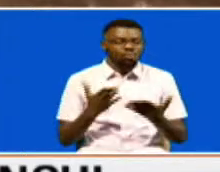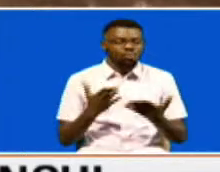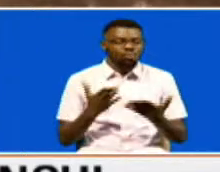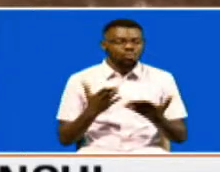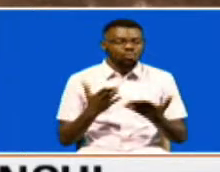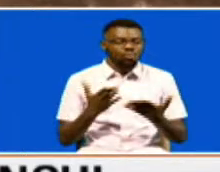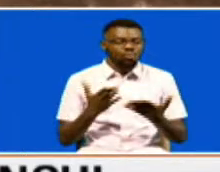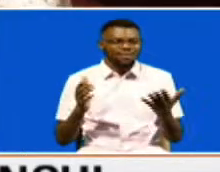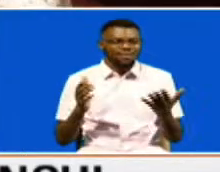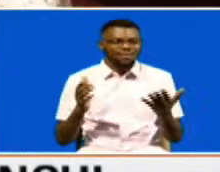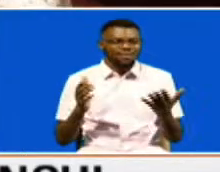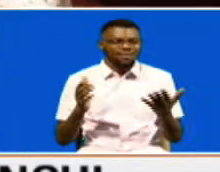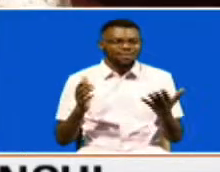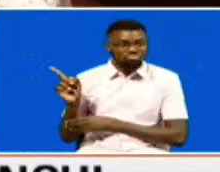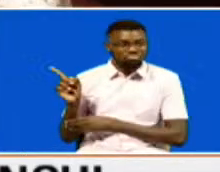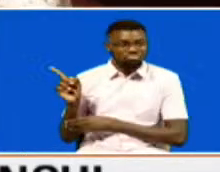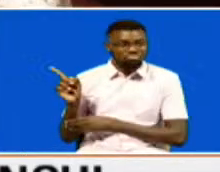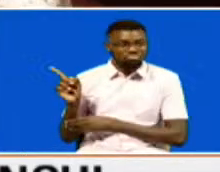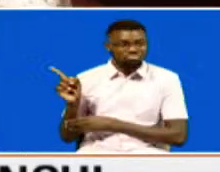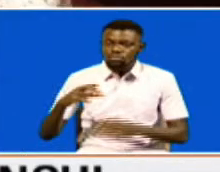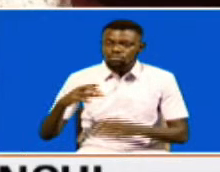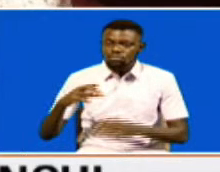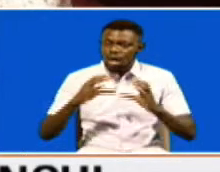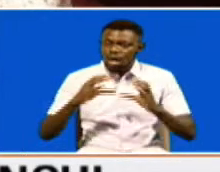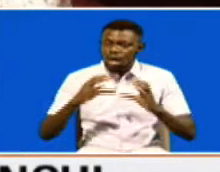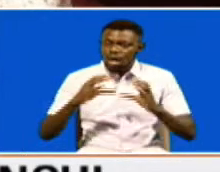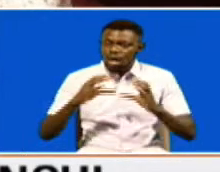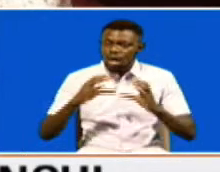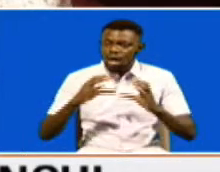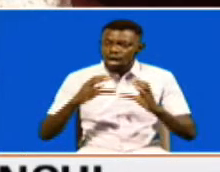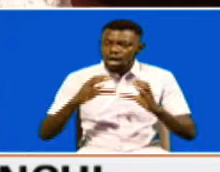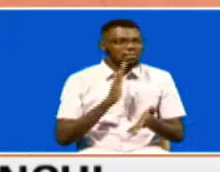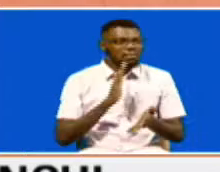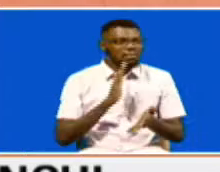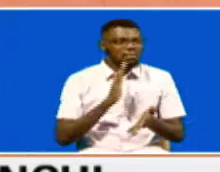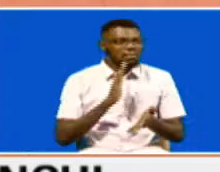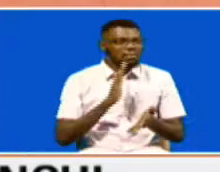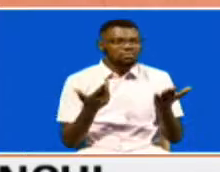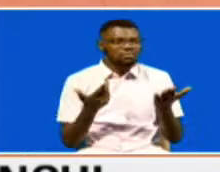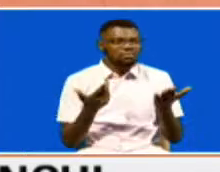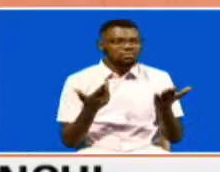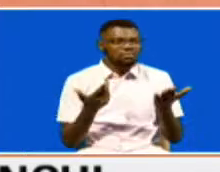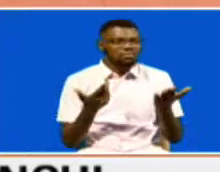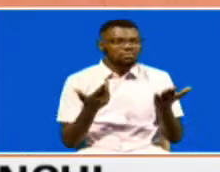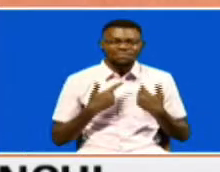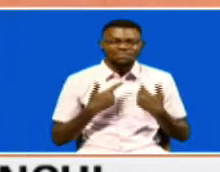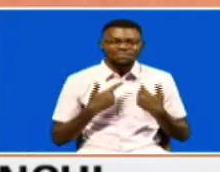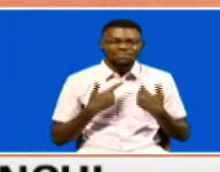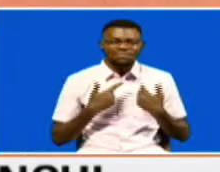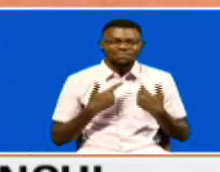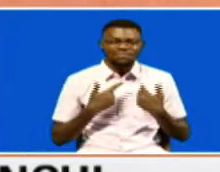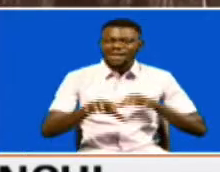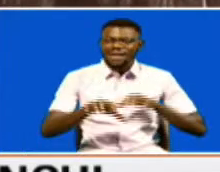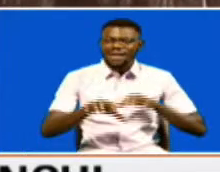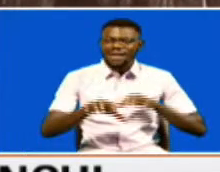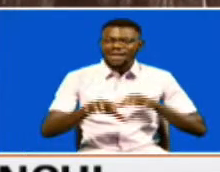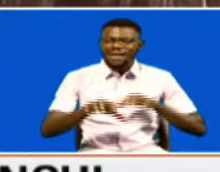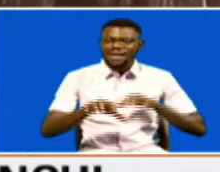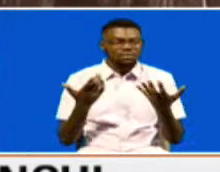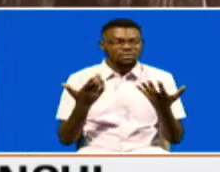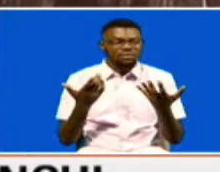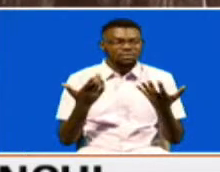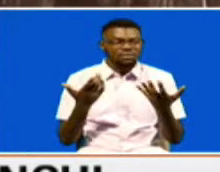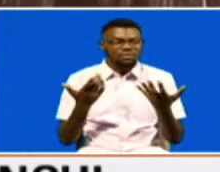Balambala kaunti hiyo. Madarasa haya sasa yakisalia kuwa makao ya wageni wasiohitaji masomo. Angalau